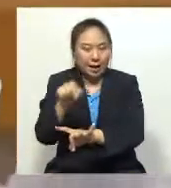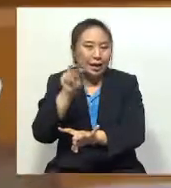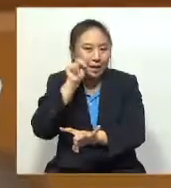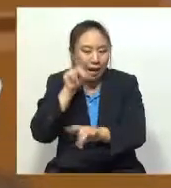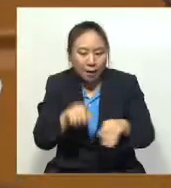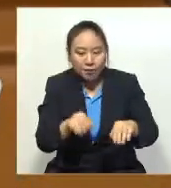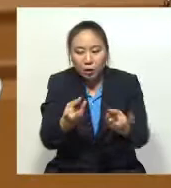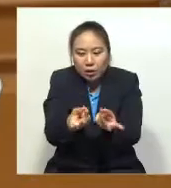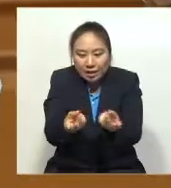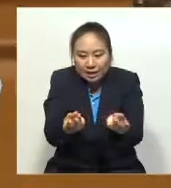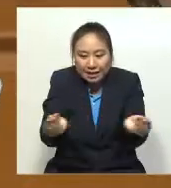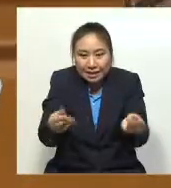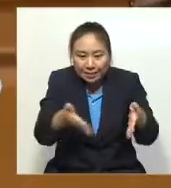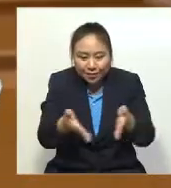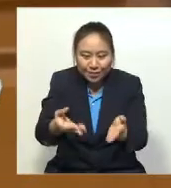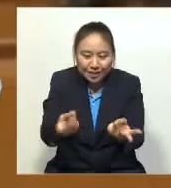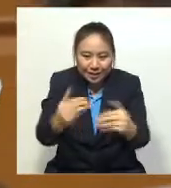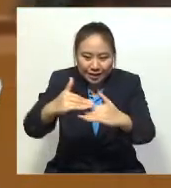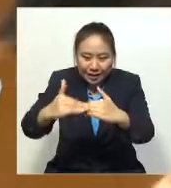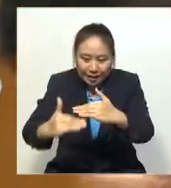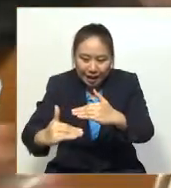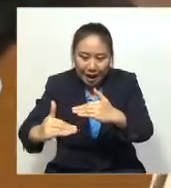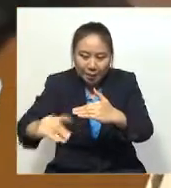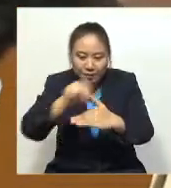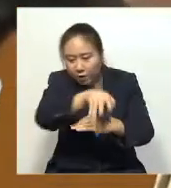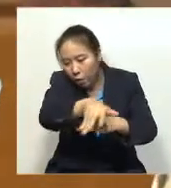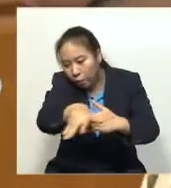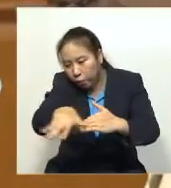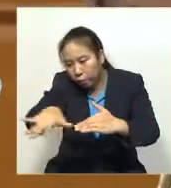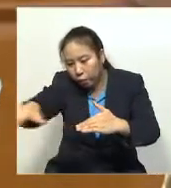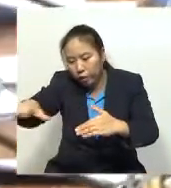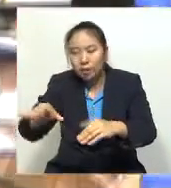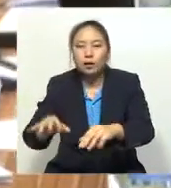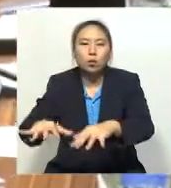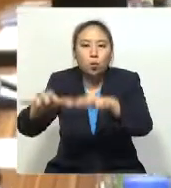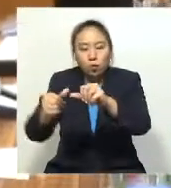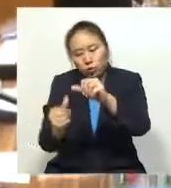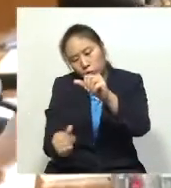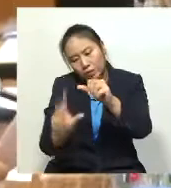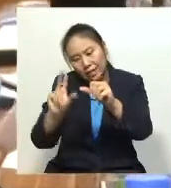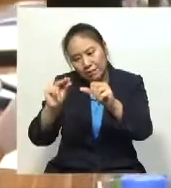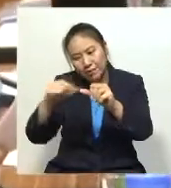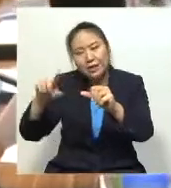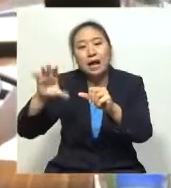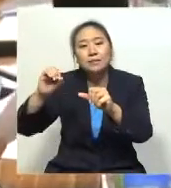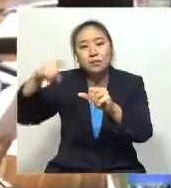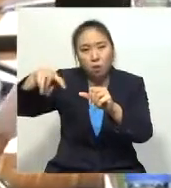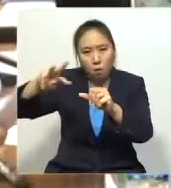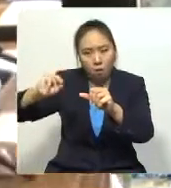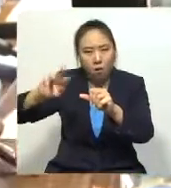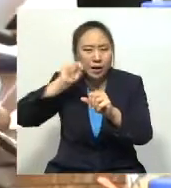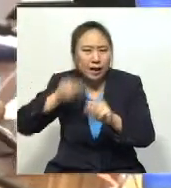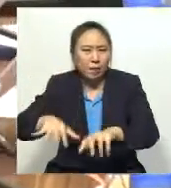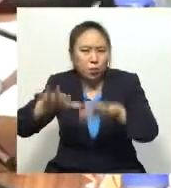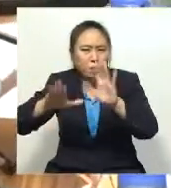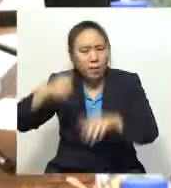ที่ลุ่มต่ำริมตลิ่งและพื้นที่ชุมชนสูงเฉลี่ยประมาณ30ถึง50เซนติเมตรระยะเวลาท่วมขังก็จะไ